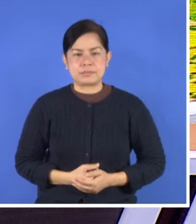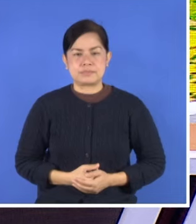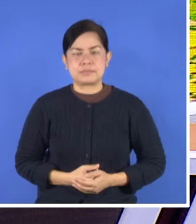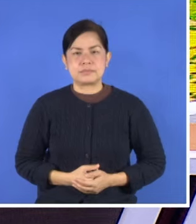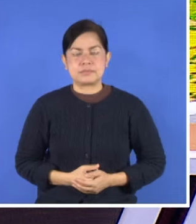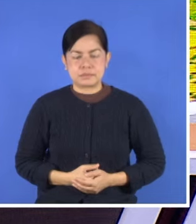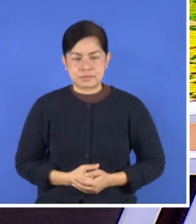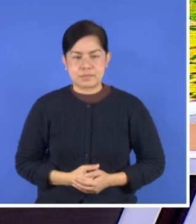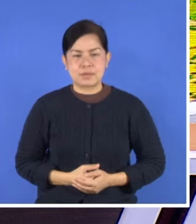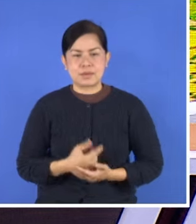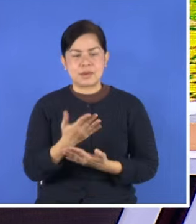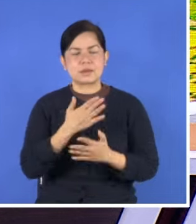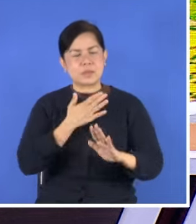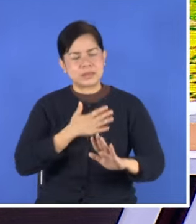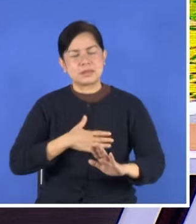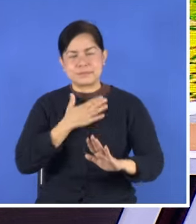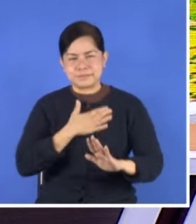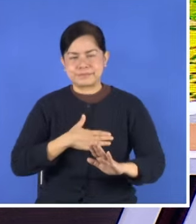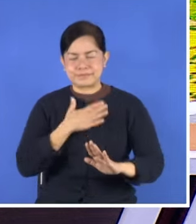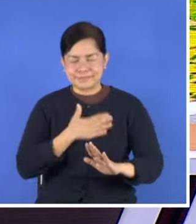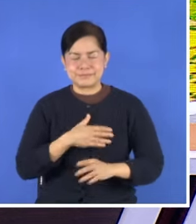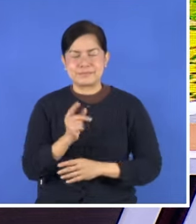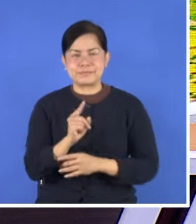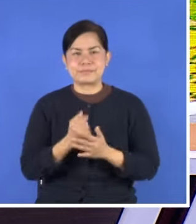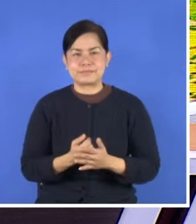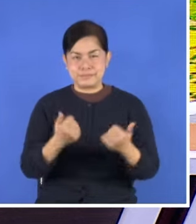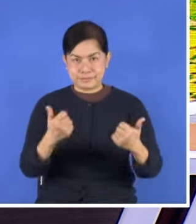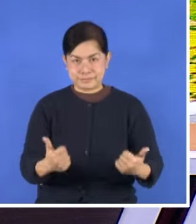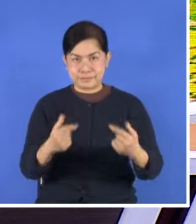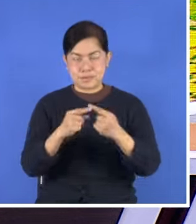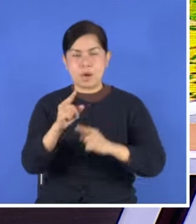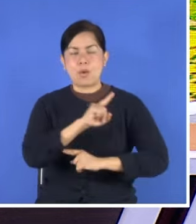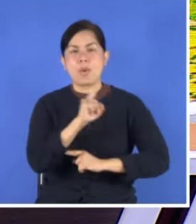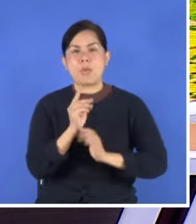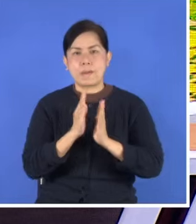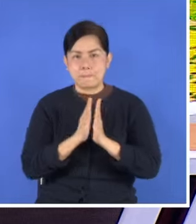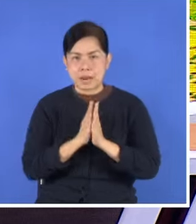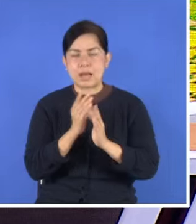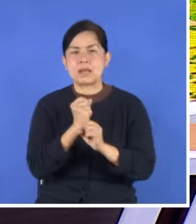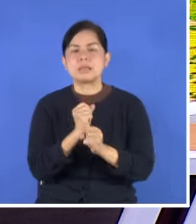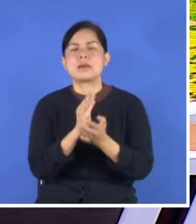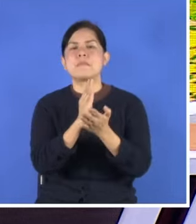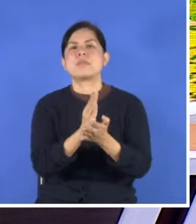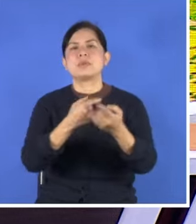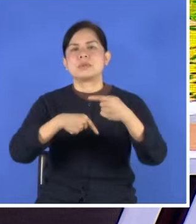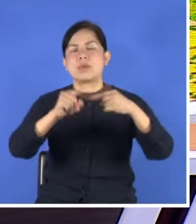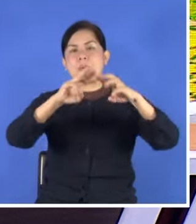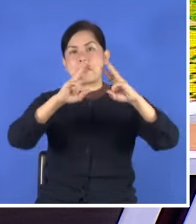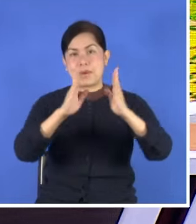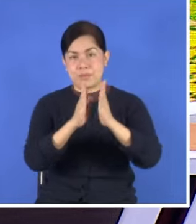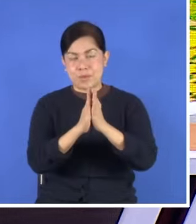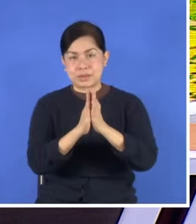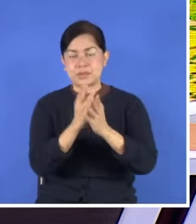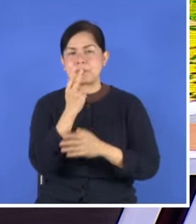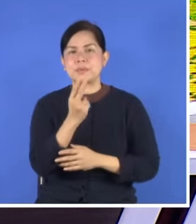ครับเอาสงบสงบจิตสงบใจกันหน่อยแล้วกันนะคะช่วงนี้ออกพรรษานะคะจะทำบุญเข้าไว้เข้าก็จะพาไปดู